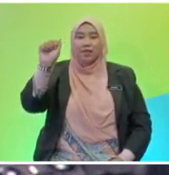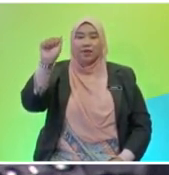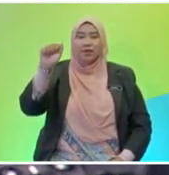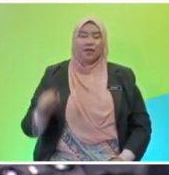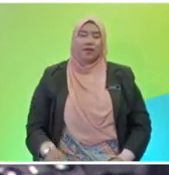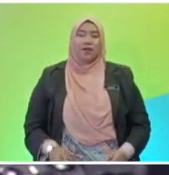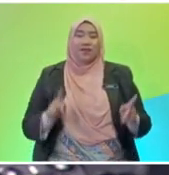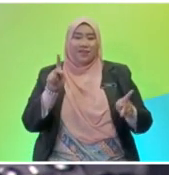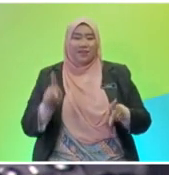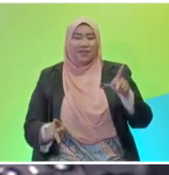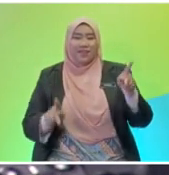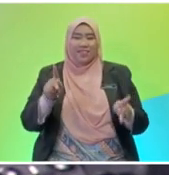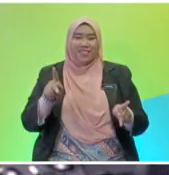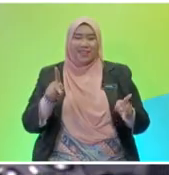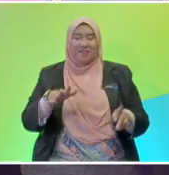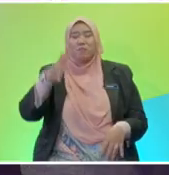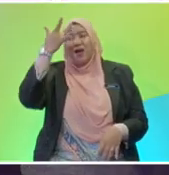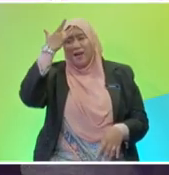kereta kereta